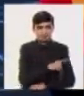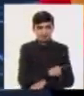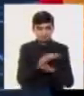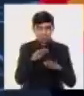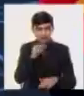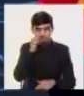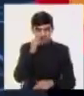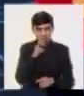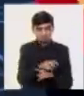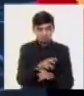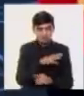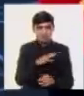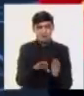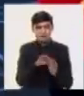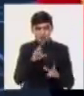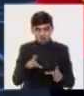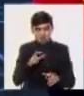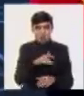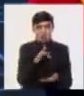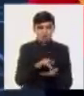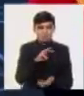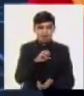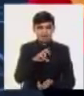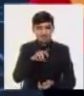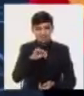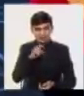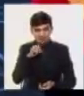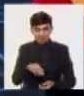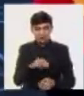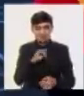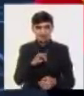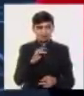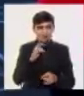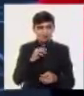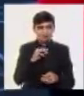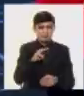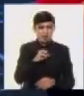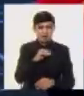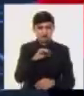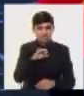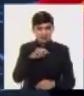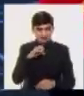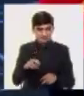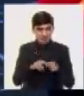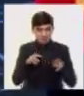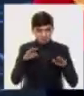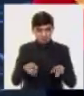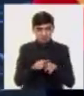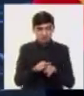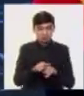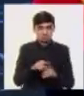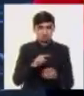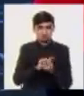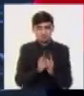Шымкента. Кандидаты в депутаты, городские маслихаты и мажилис парламента рассказали избирателям, как планируют поднять